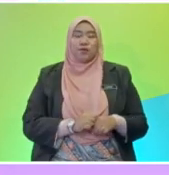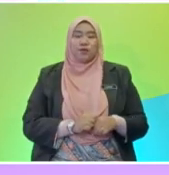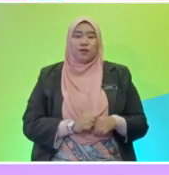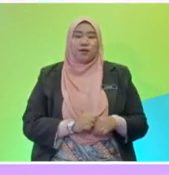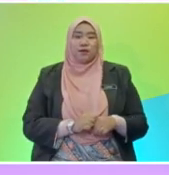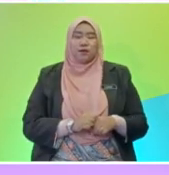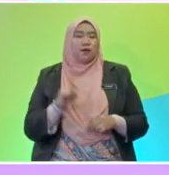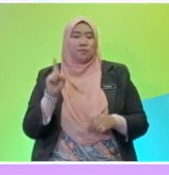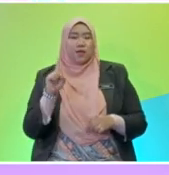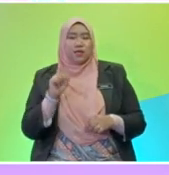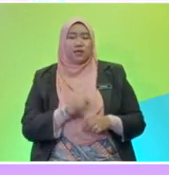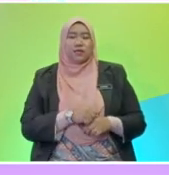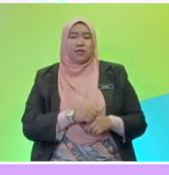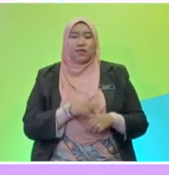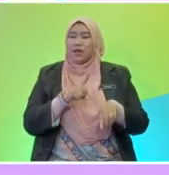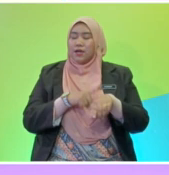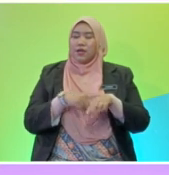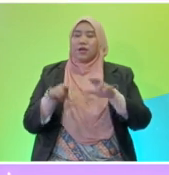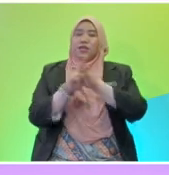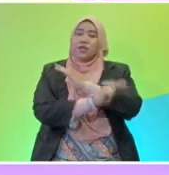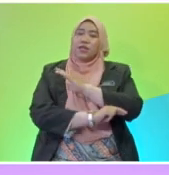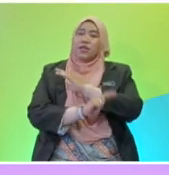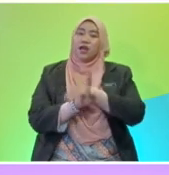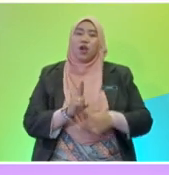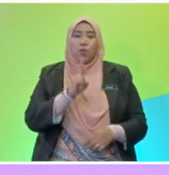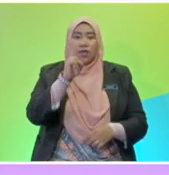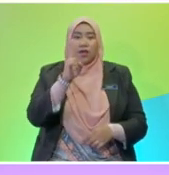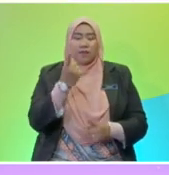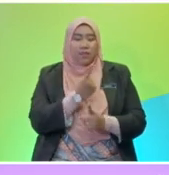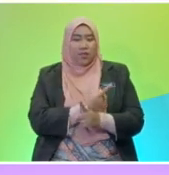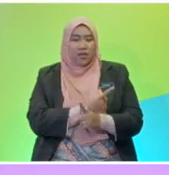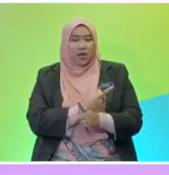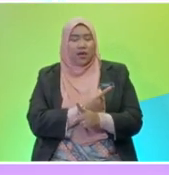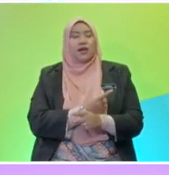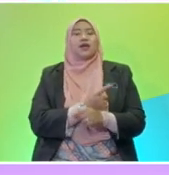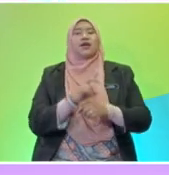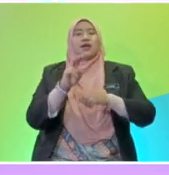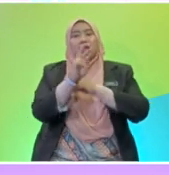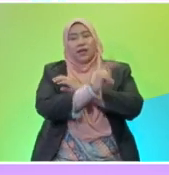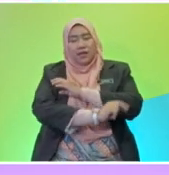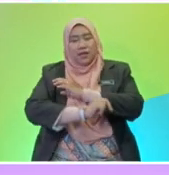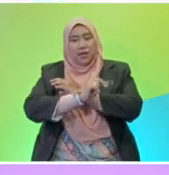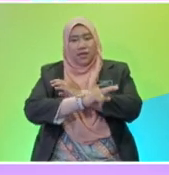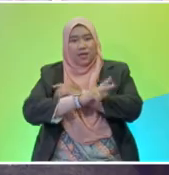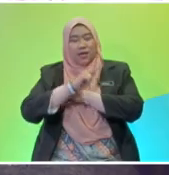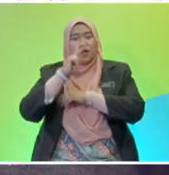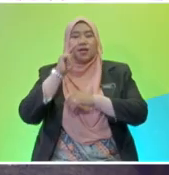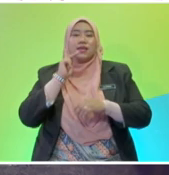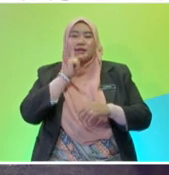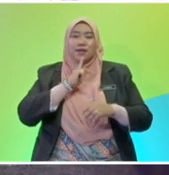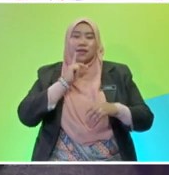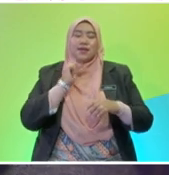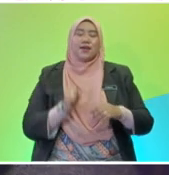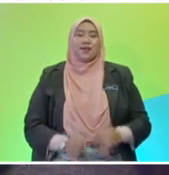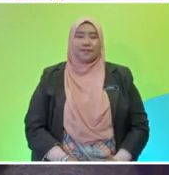ini di negeri Utara yaitu Langkawi ah jadi activity